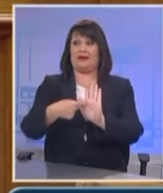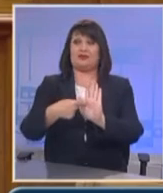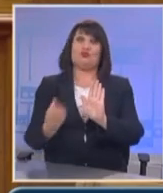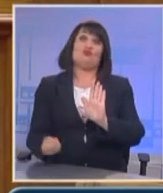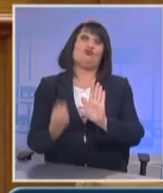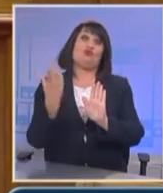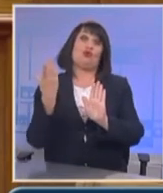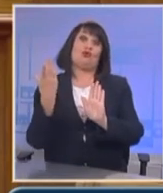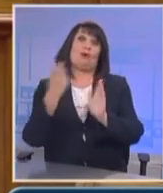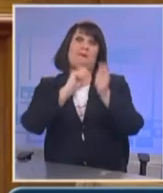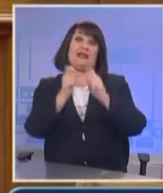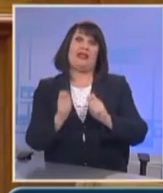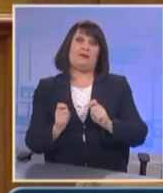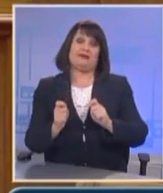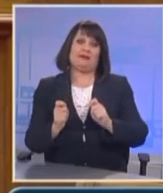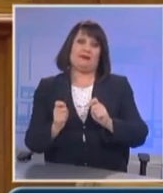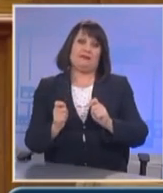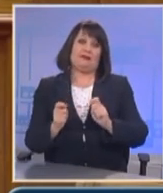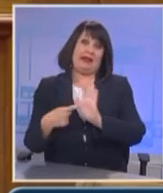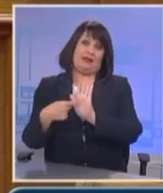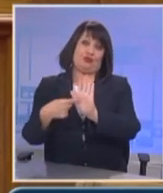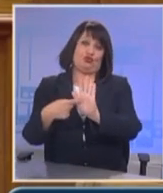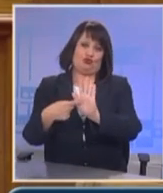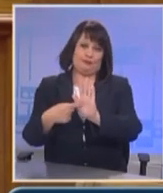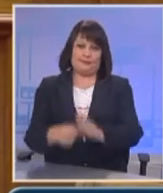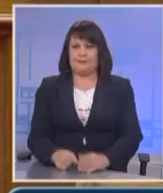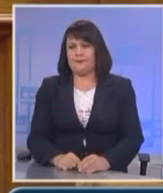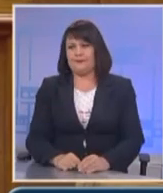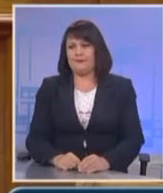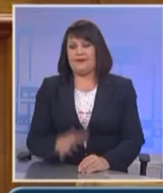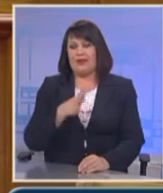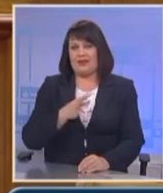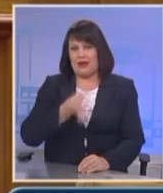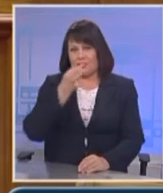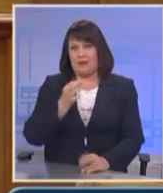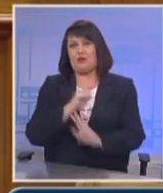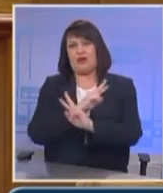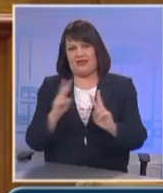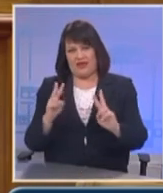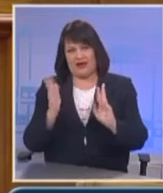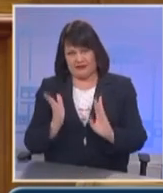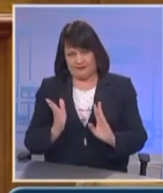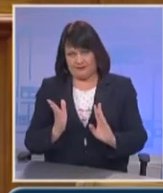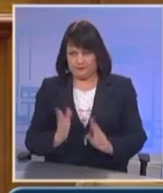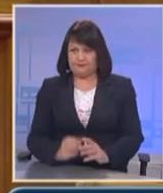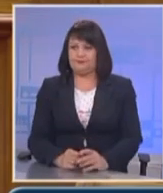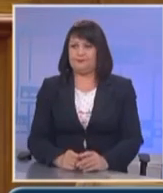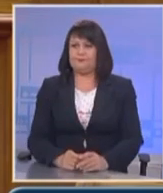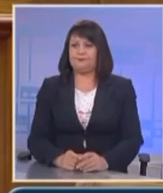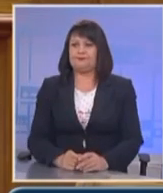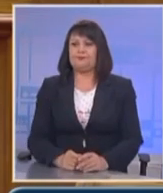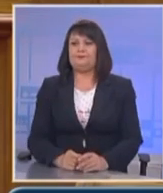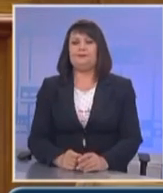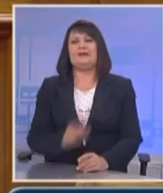προφίλ μεταρρυθμιστικό. Αλλά ακούστε κάτι. Θέλω να καταστήσω απόλυτα σαφές. Και οι προτάσεις,